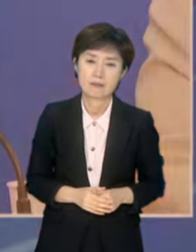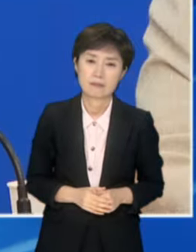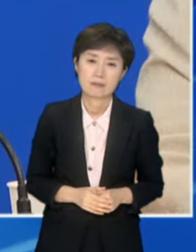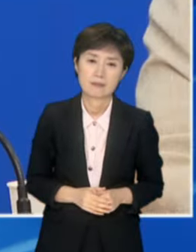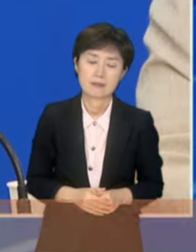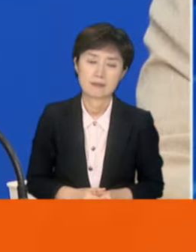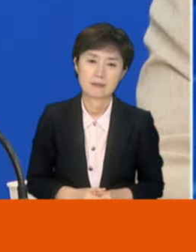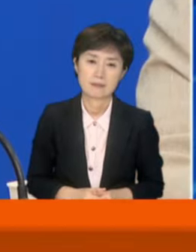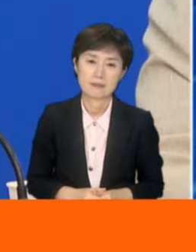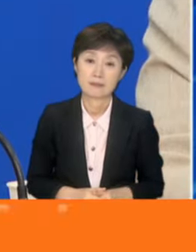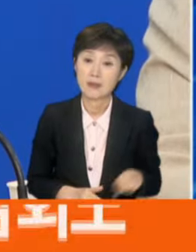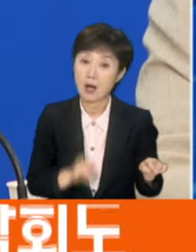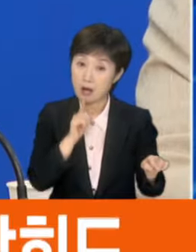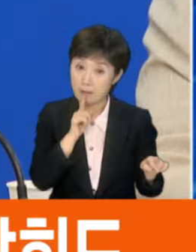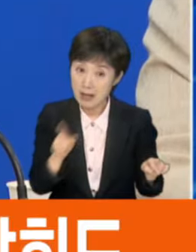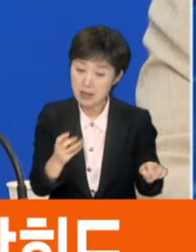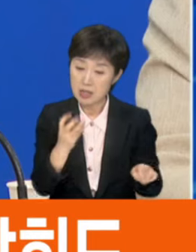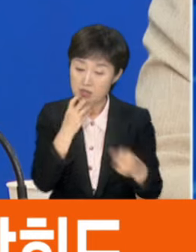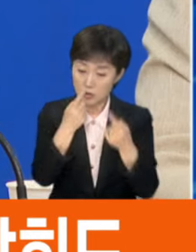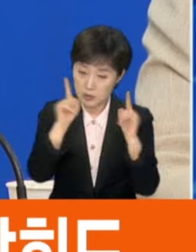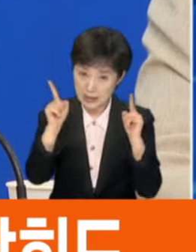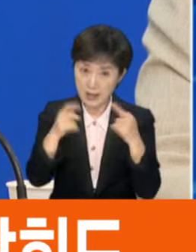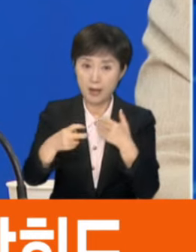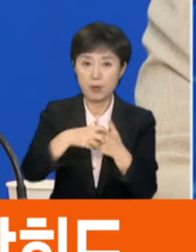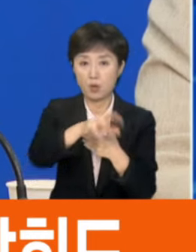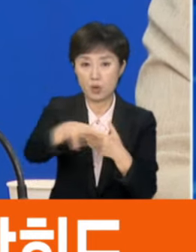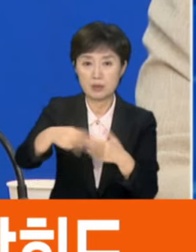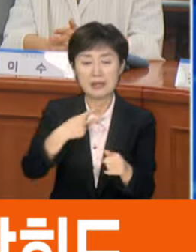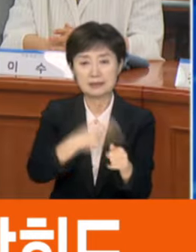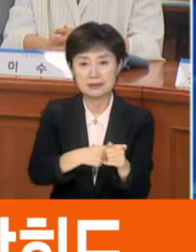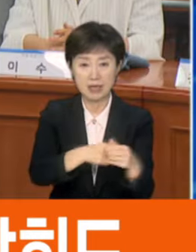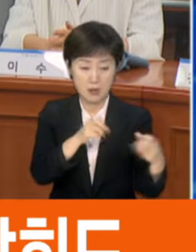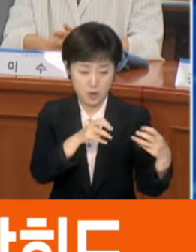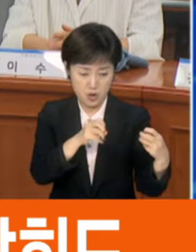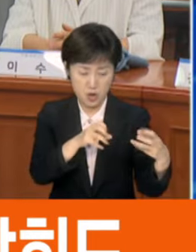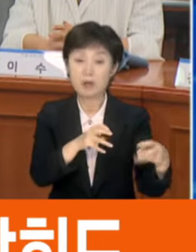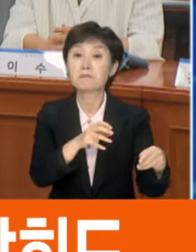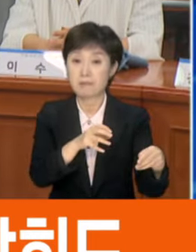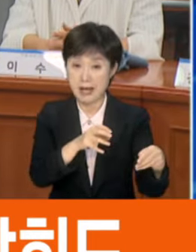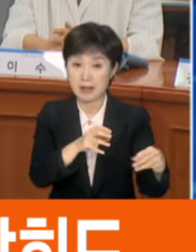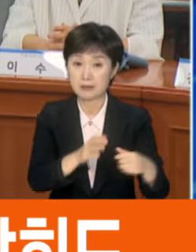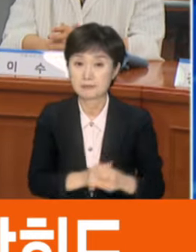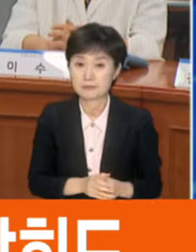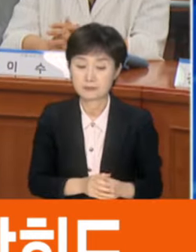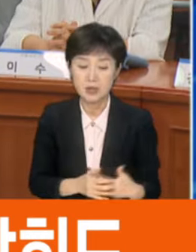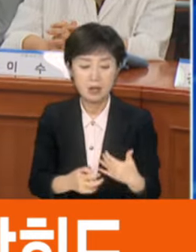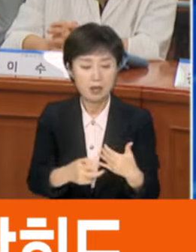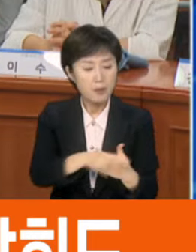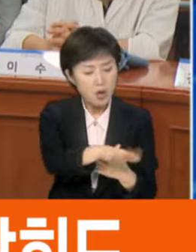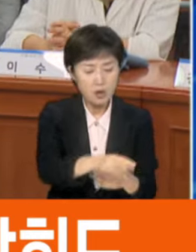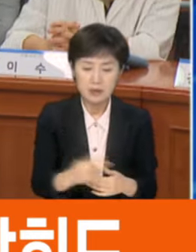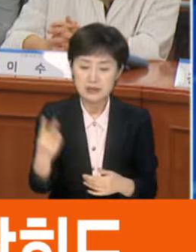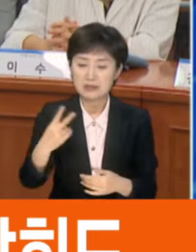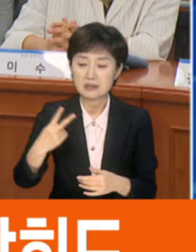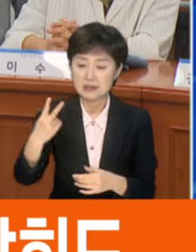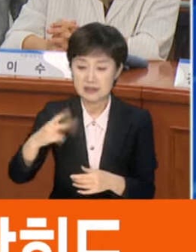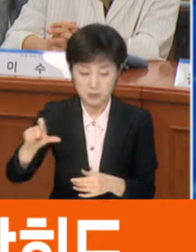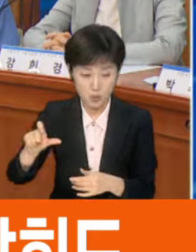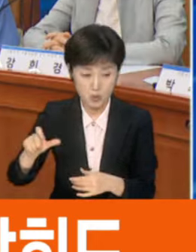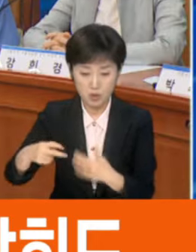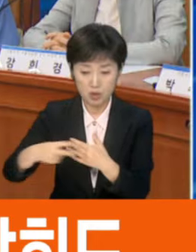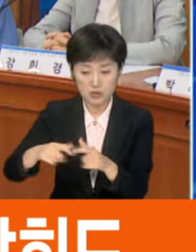거죠 당은 서울대병원 교수 비대위와 간담회도 가졌는데요 의료계를 향해서도 2025학년도